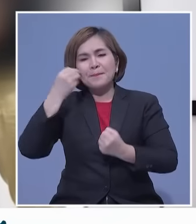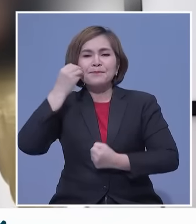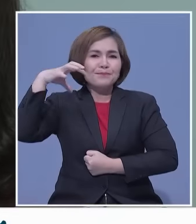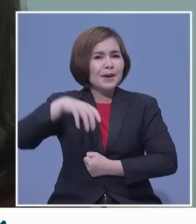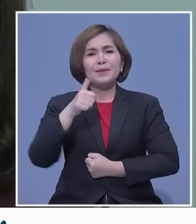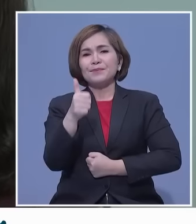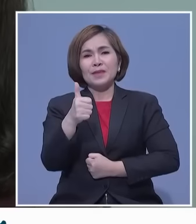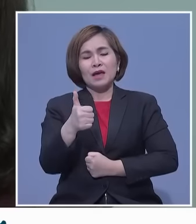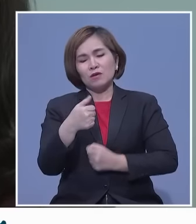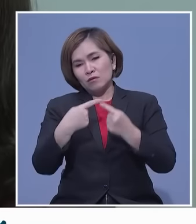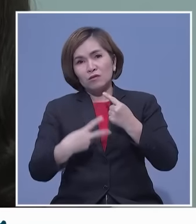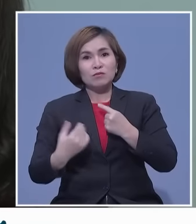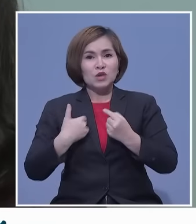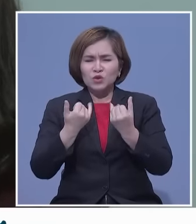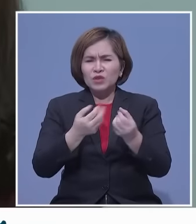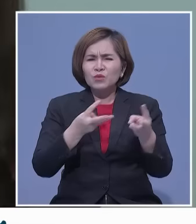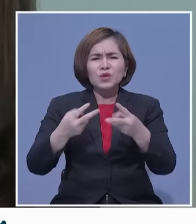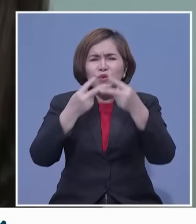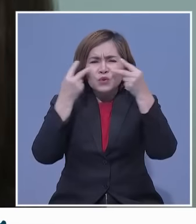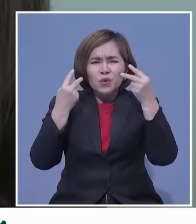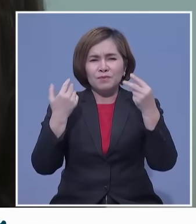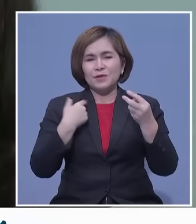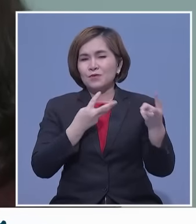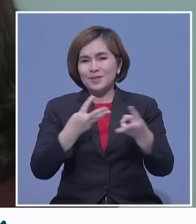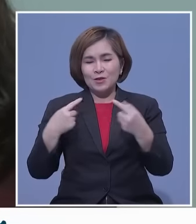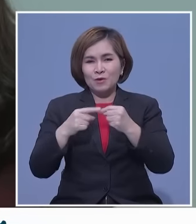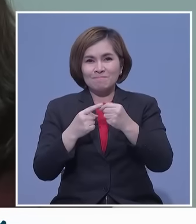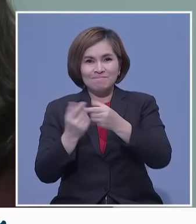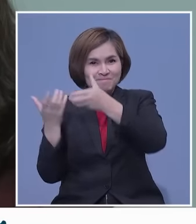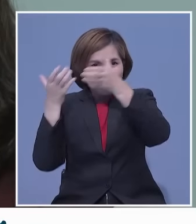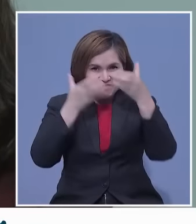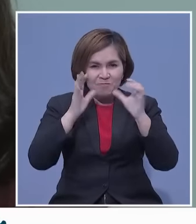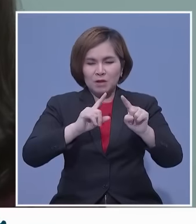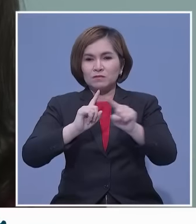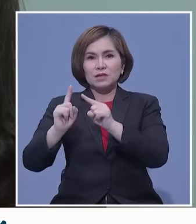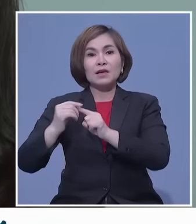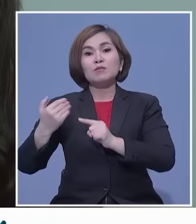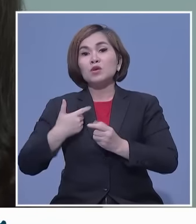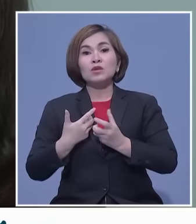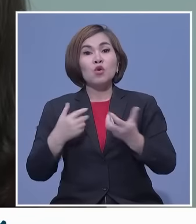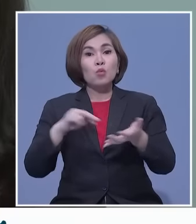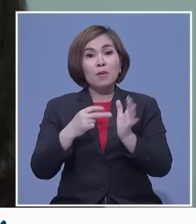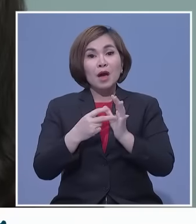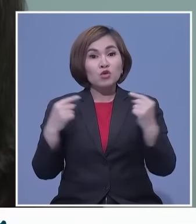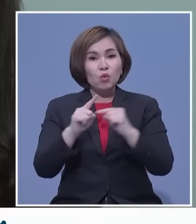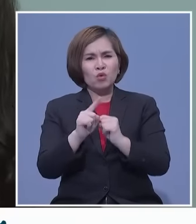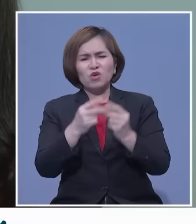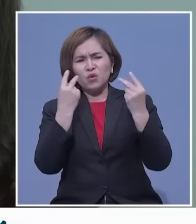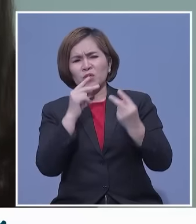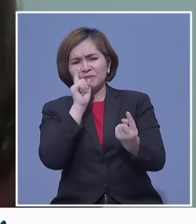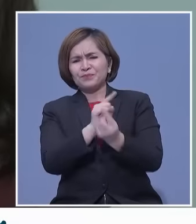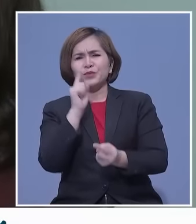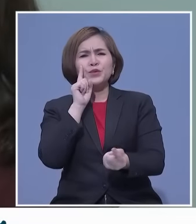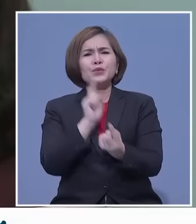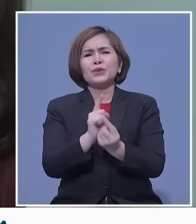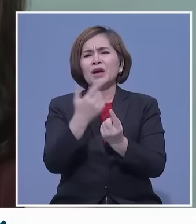หลายอย่างเลยปัจจุบันน่ะค่ะมิจฉาชีพอยู่ในหลายลักษณะอาจจะอยู่ในรูปแบบของตรงๆเลยซึ่งคนอ่านง่ายแล้ว